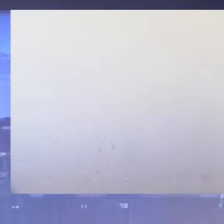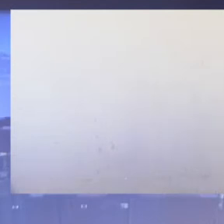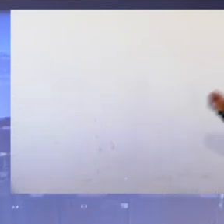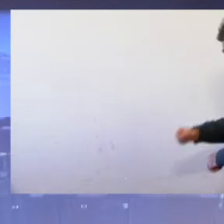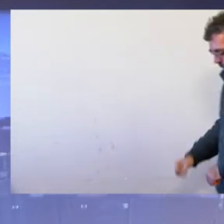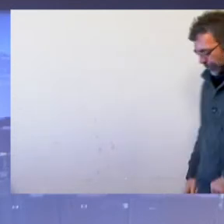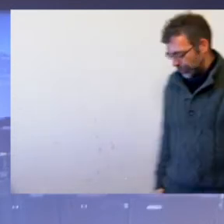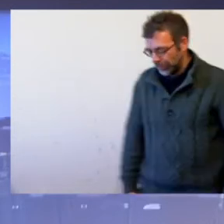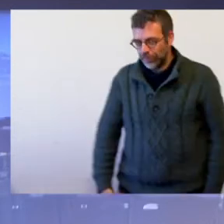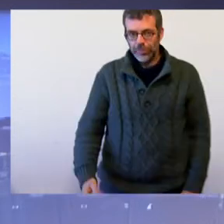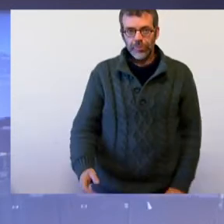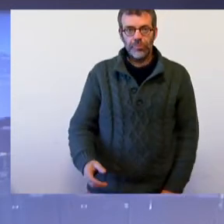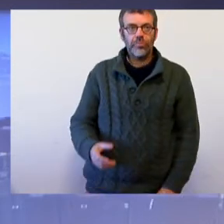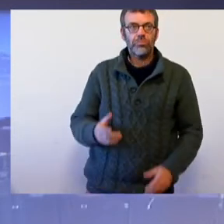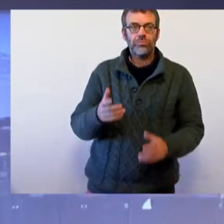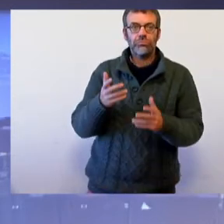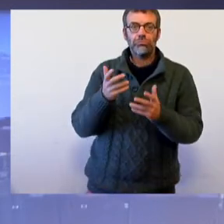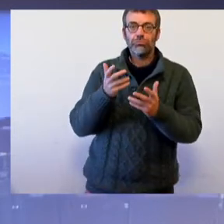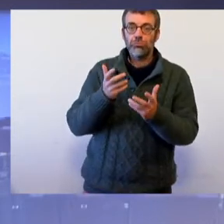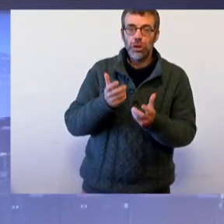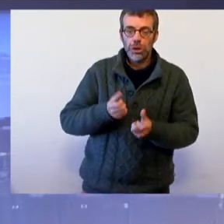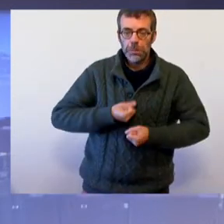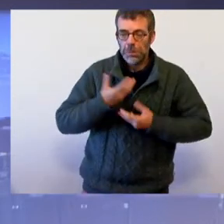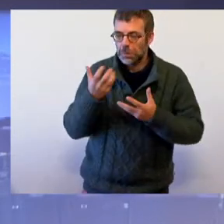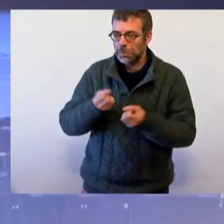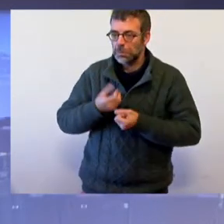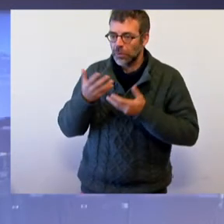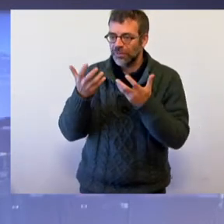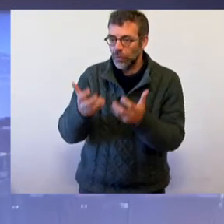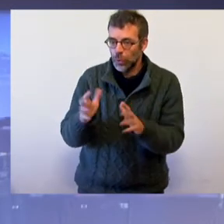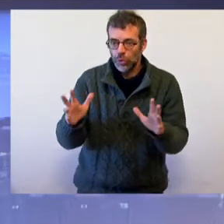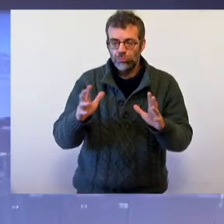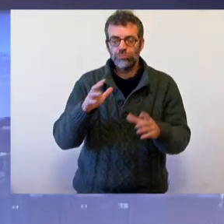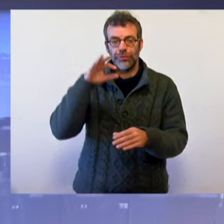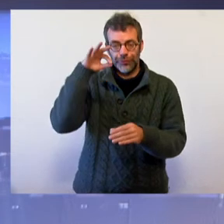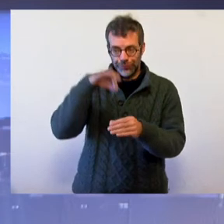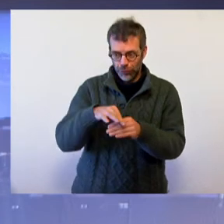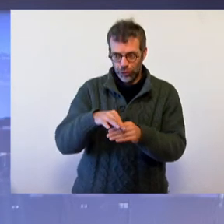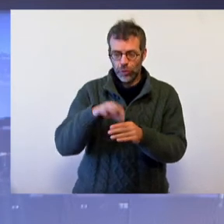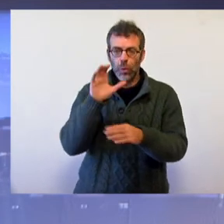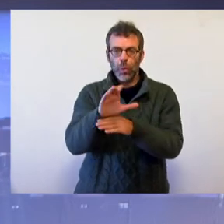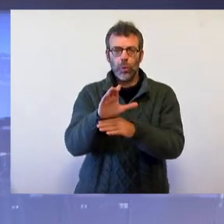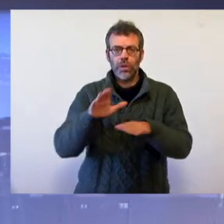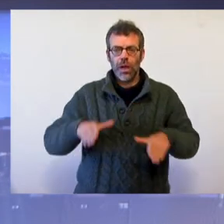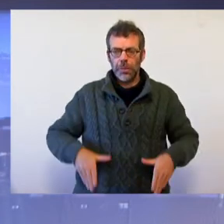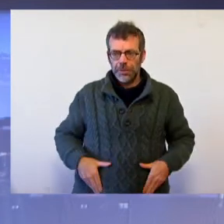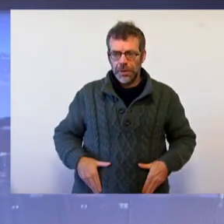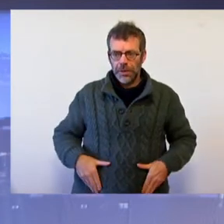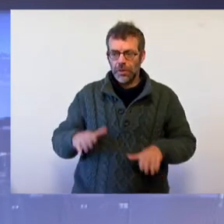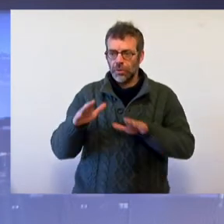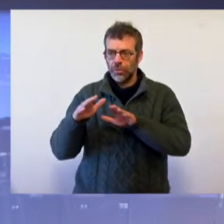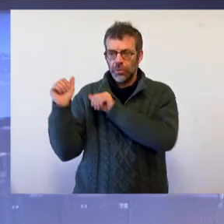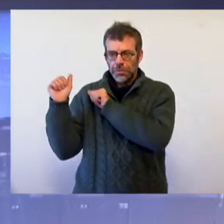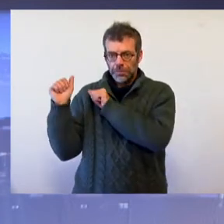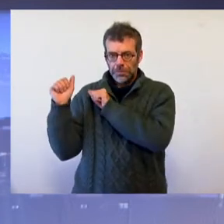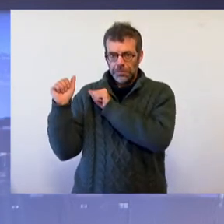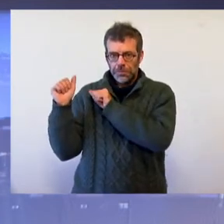De parole sur ce volet, je mets aux voix. Qui est contre? Qui s'abstient? Qui ne prend pas part au vote?